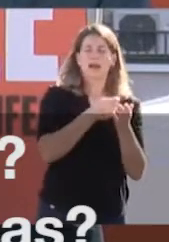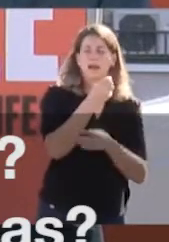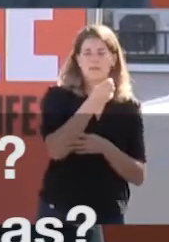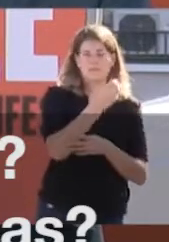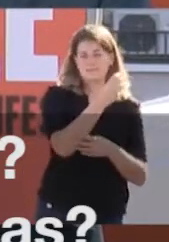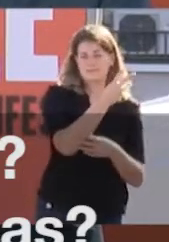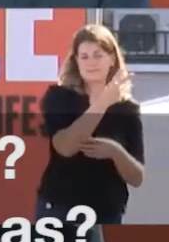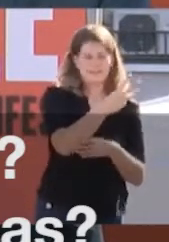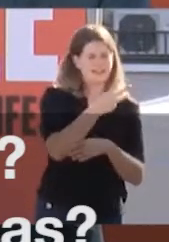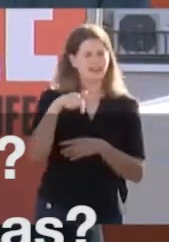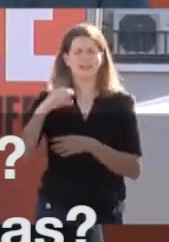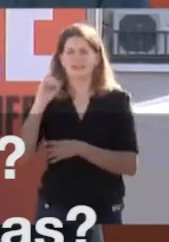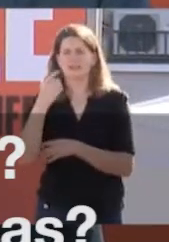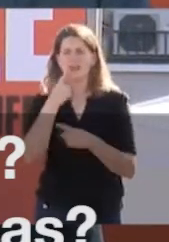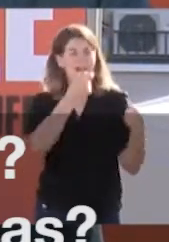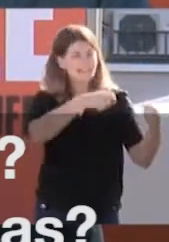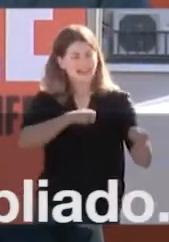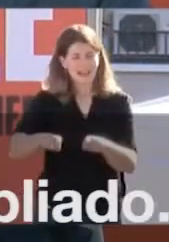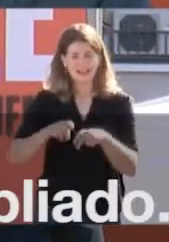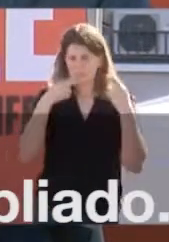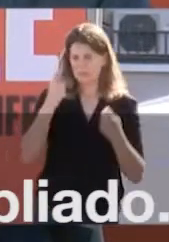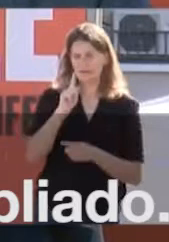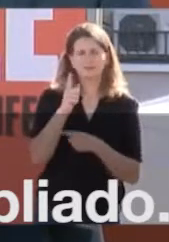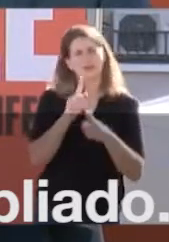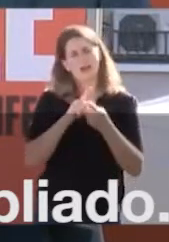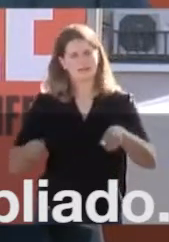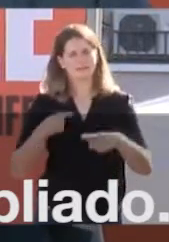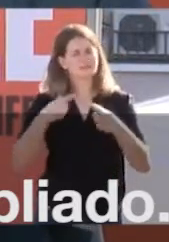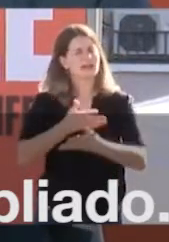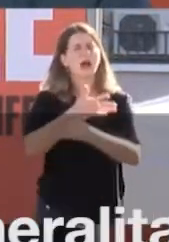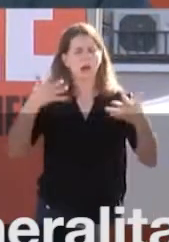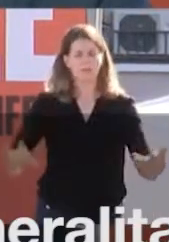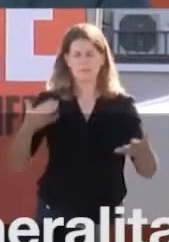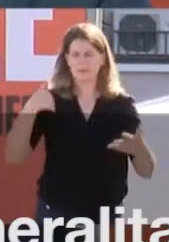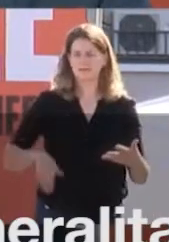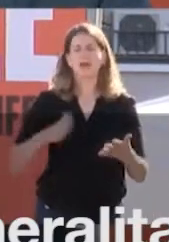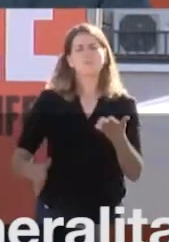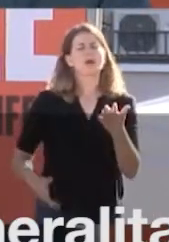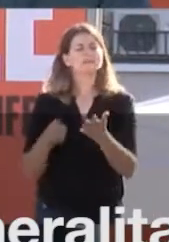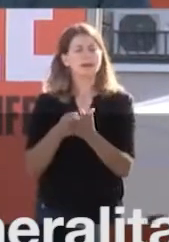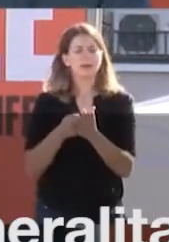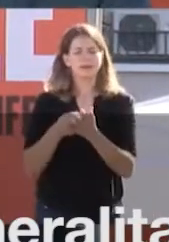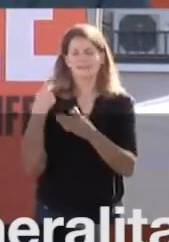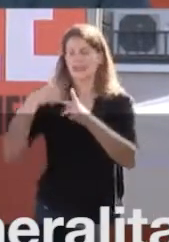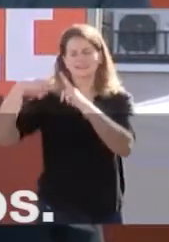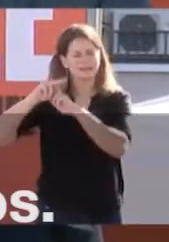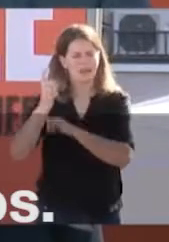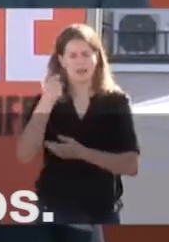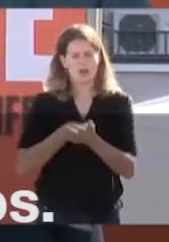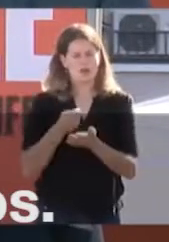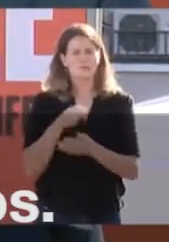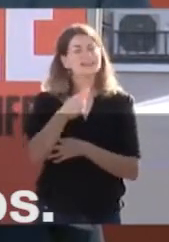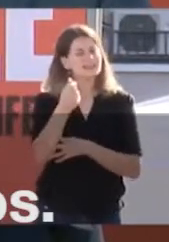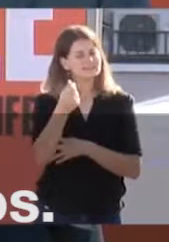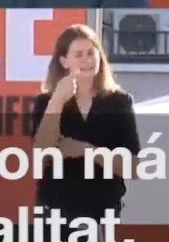havíem de fer nosaltres? Tancar les escoles bressol públiques? No, al contrari, les hem ampliat. Però estem pagant el que ha deixat de pagar la Generalitat. I aquests diners